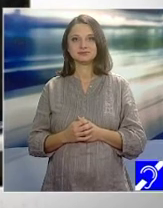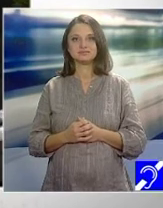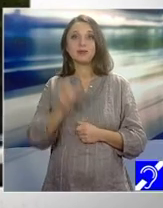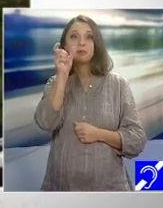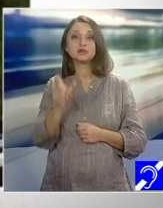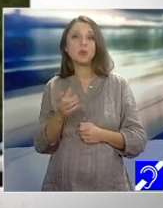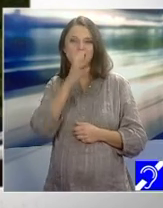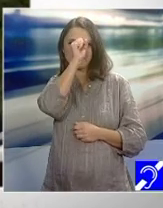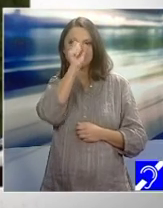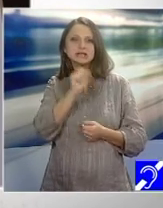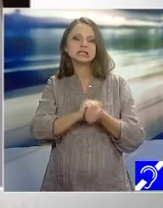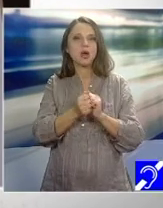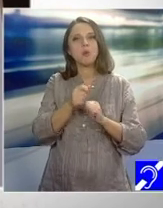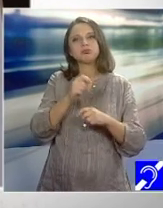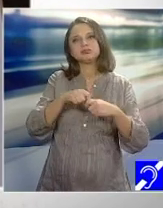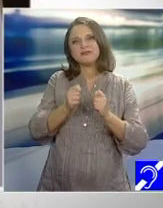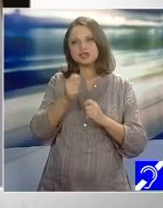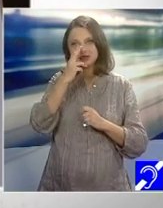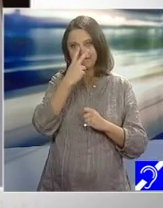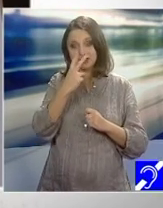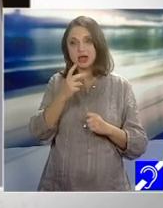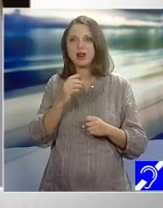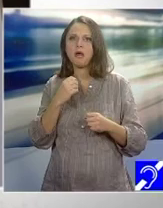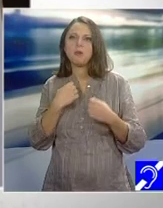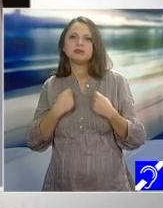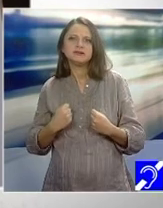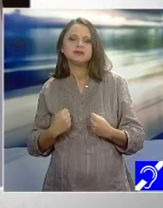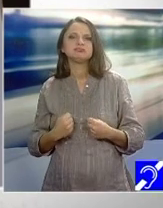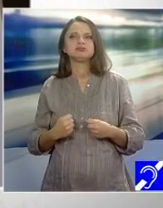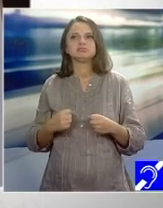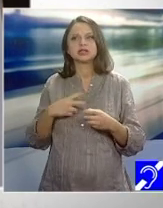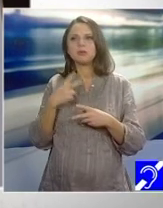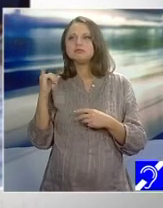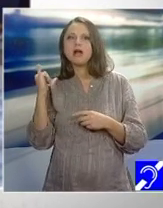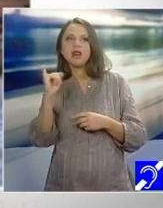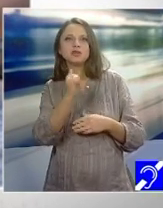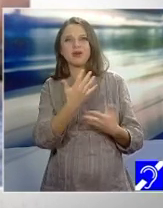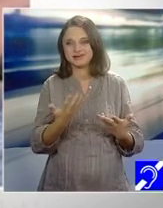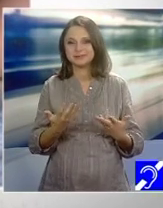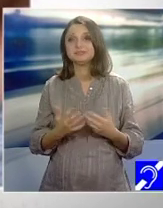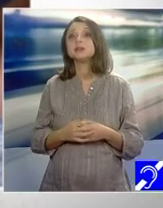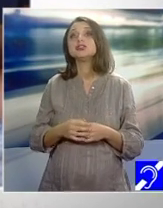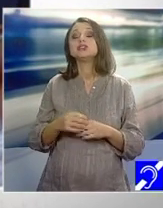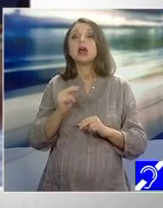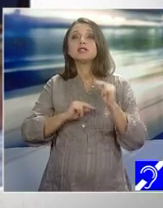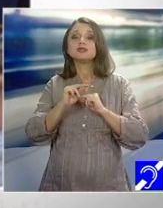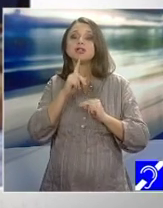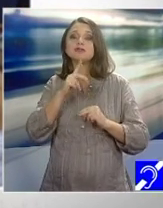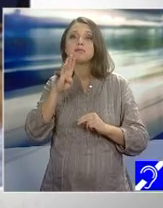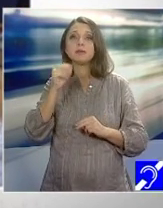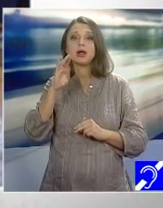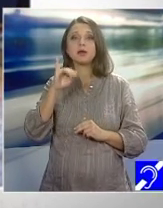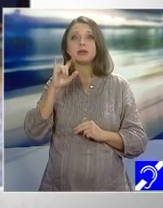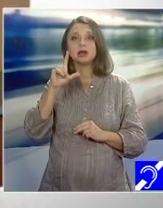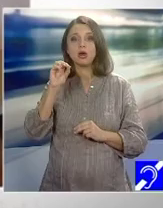Persoanele nevăzătoare sau cu deficiențe de vedere au dificultăți în a călători și explora lumea. În acest sens, Asociația Babylon Travel a realizat